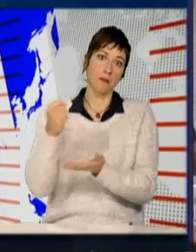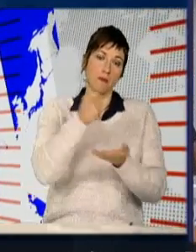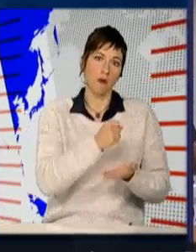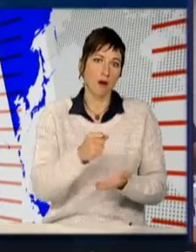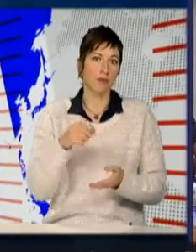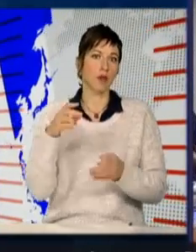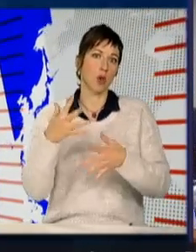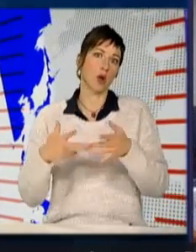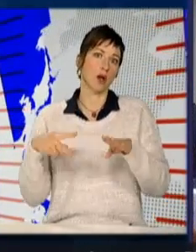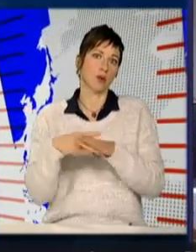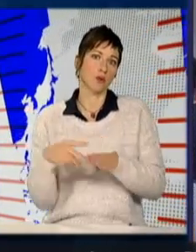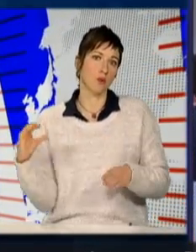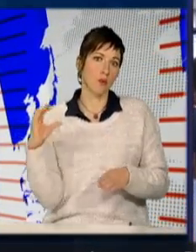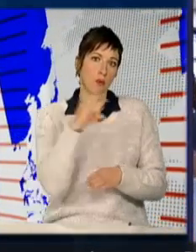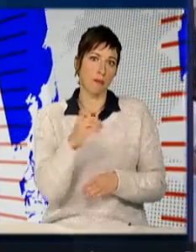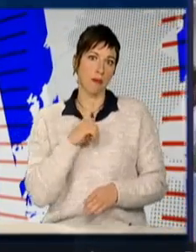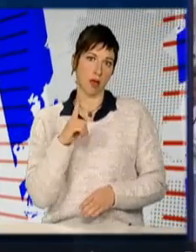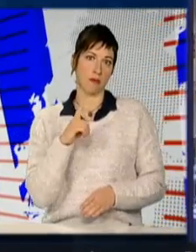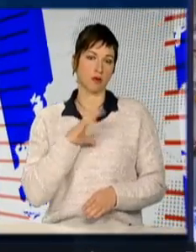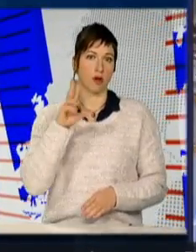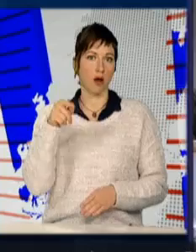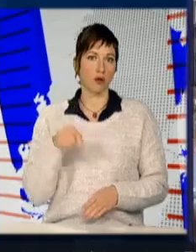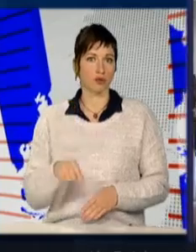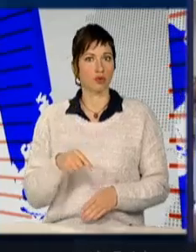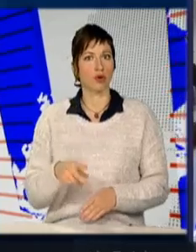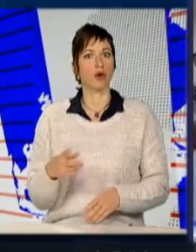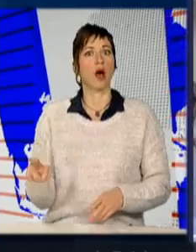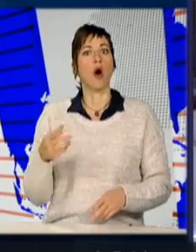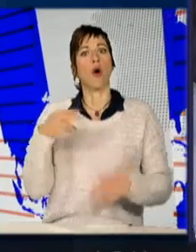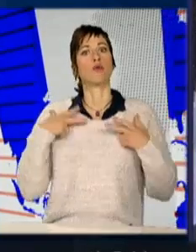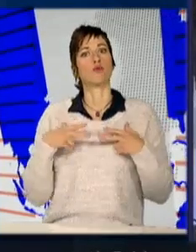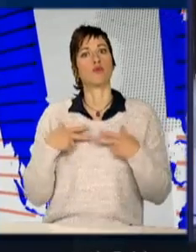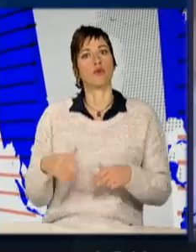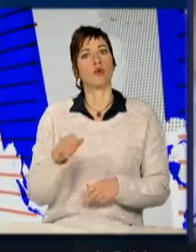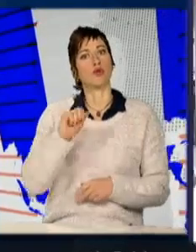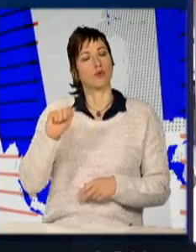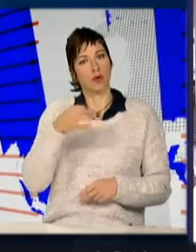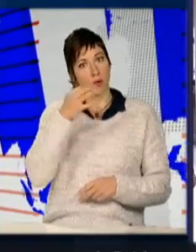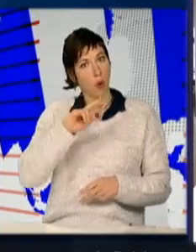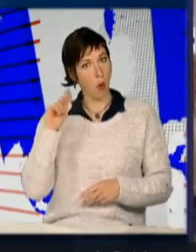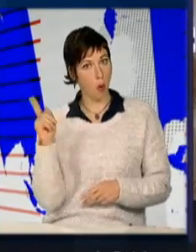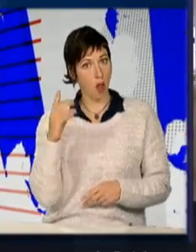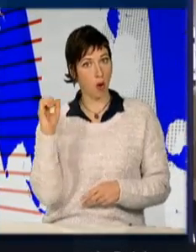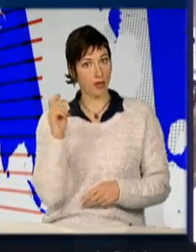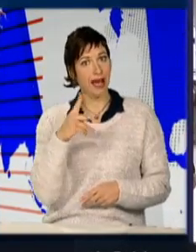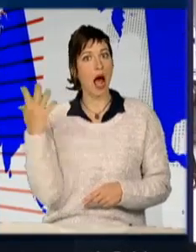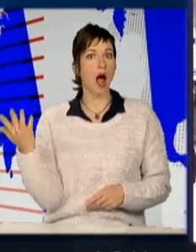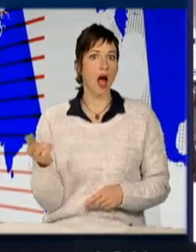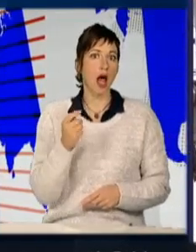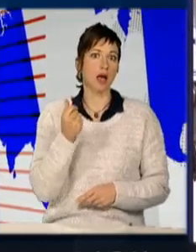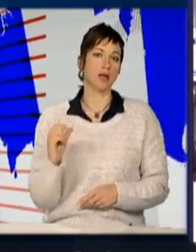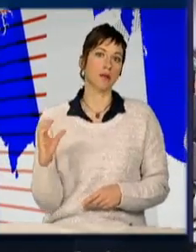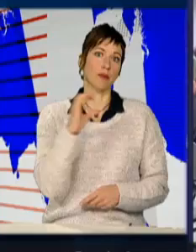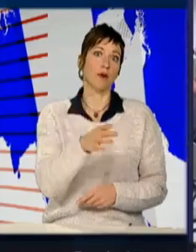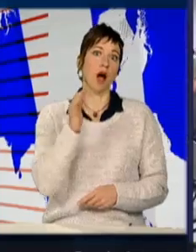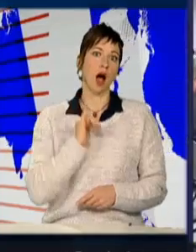της επιδότησης να πιστώνονται στους λογαριασμούς τους. Προς το παρόν και παρά τις σχετικές δηλώσεις του αρμόδιου Υπουργού Βαγγέλη Αποστόλου, τα χρήματα δεν έχουν